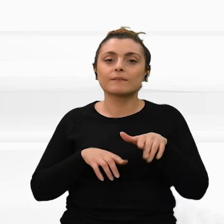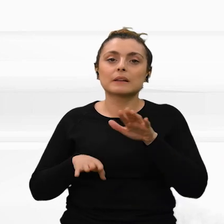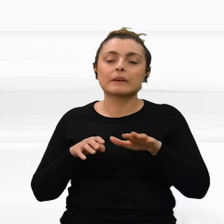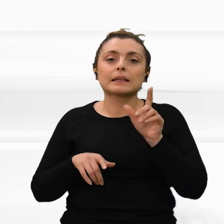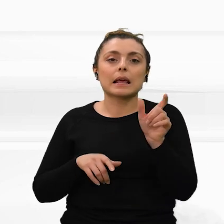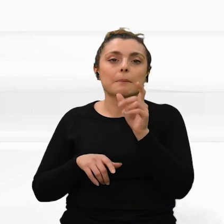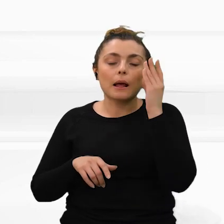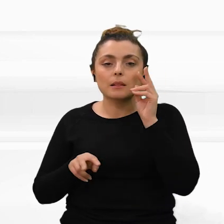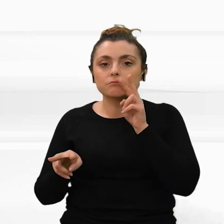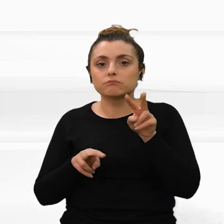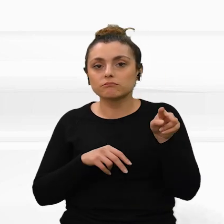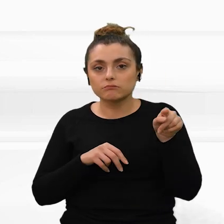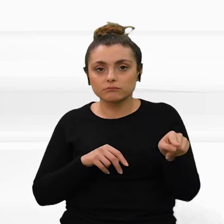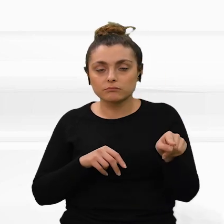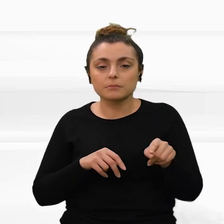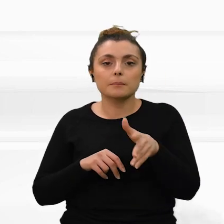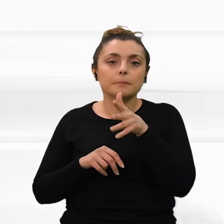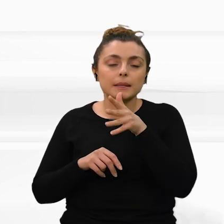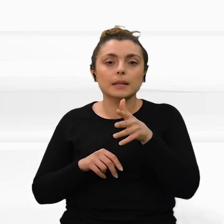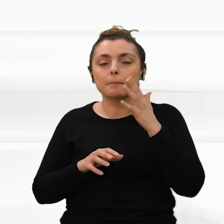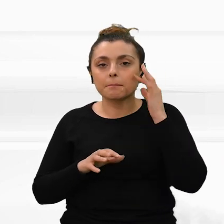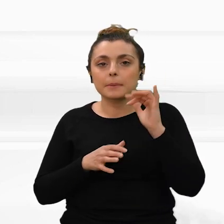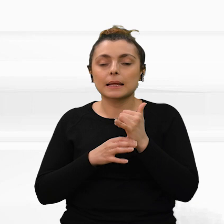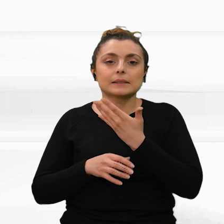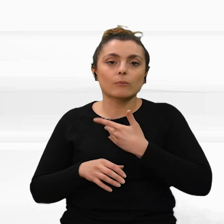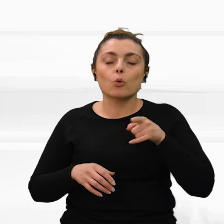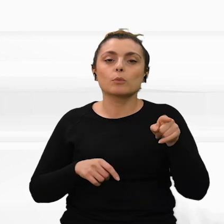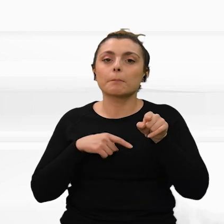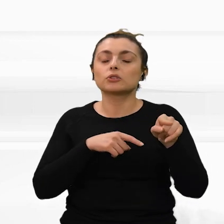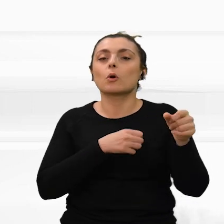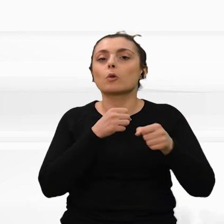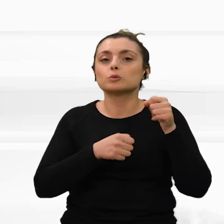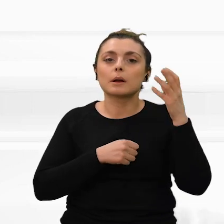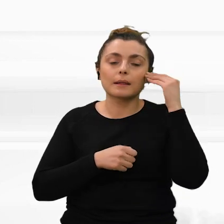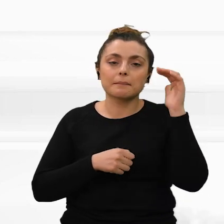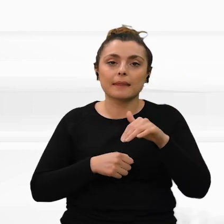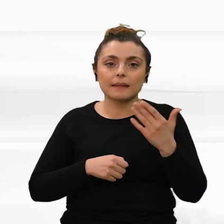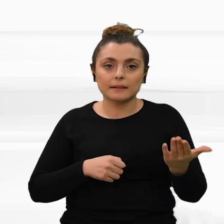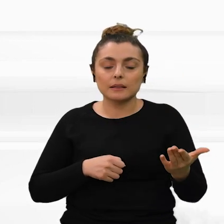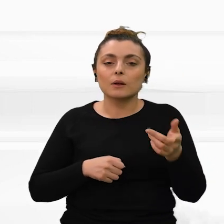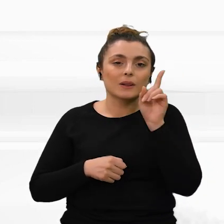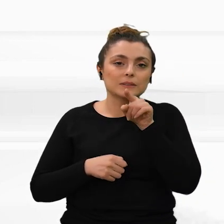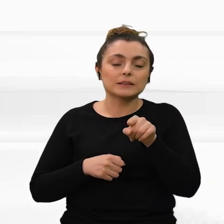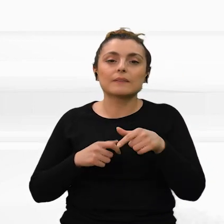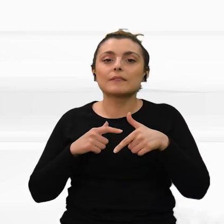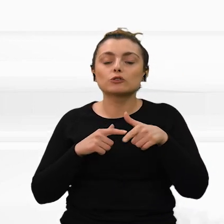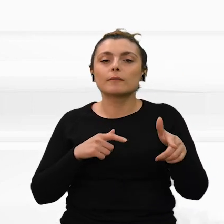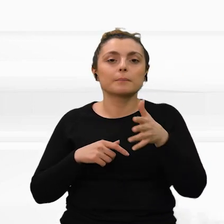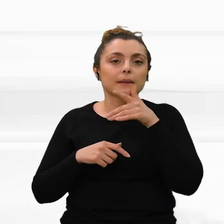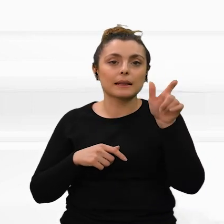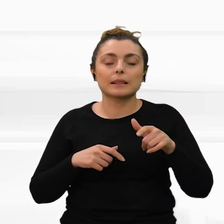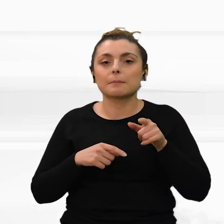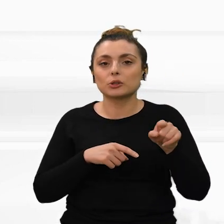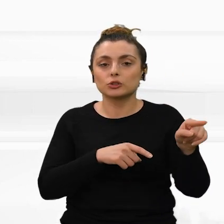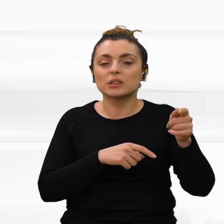felsefenin kelime anlamına da baktığımızda bilgiyi bilgeliği sevmek onun peşinde koşmak anlamına gelir bu dayısıyla filozof